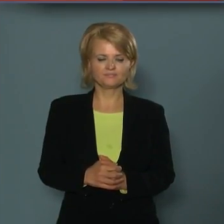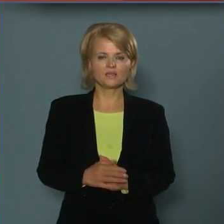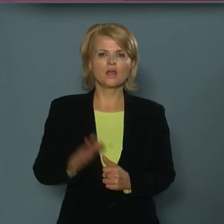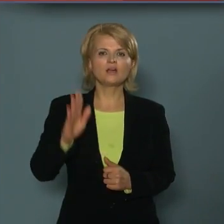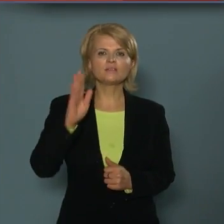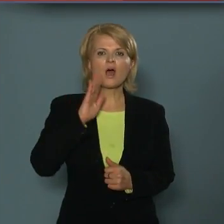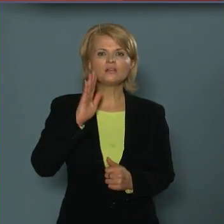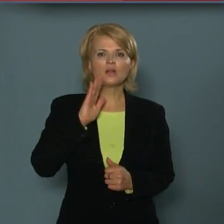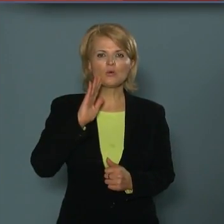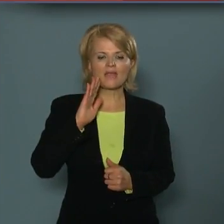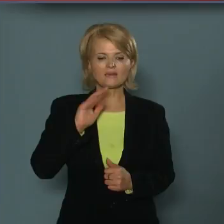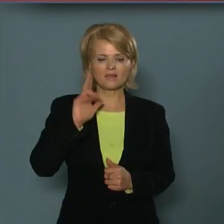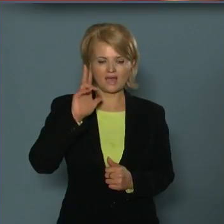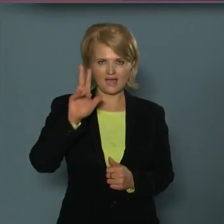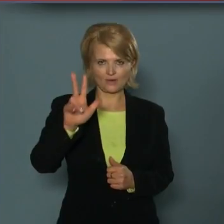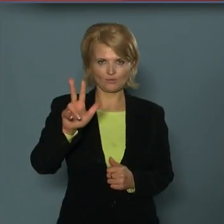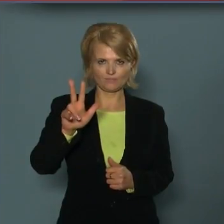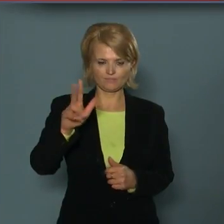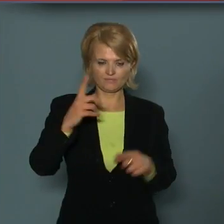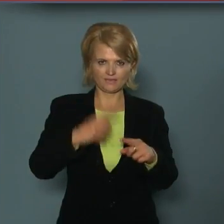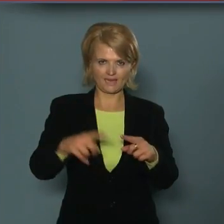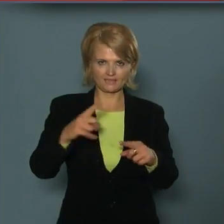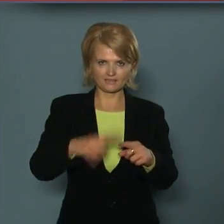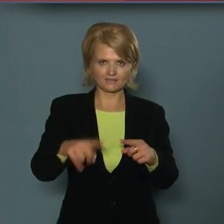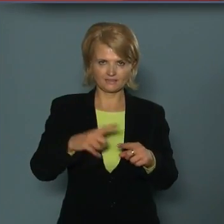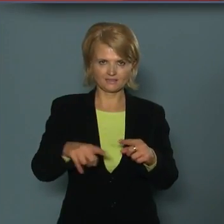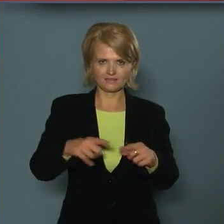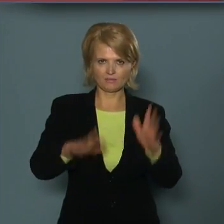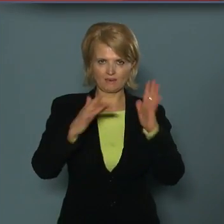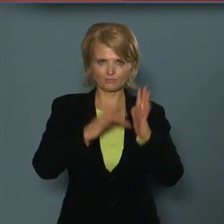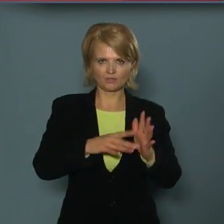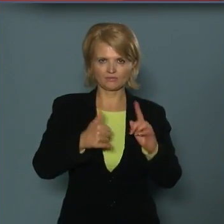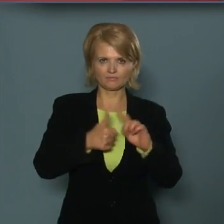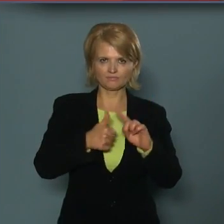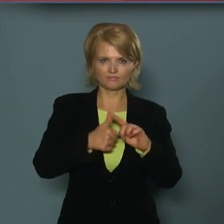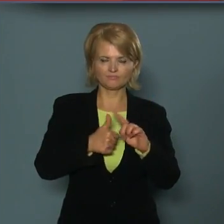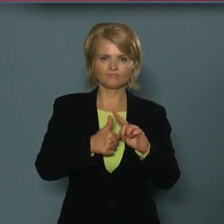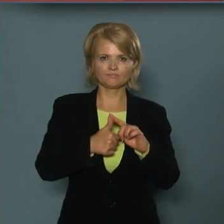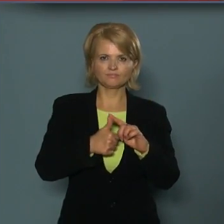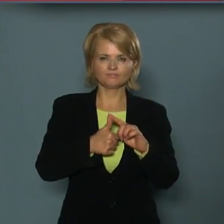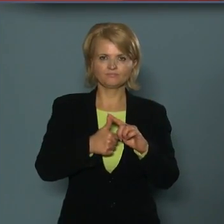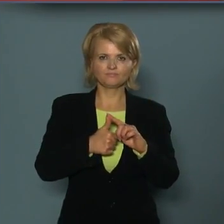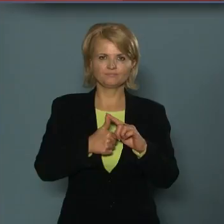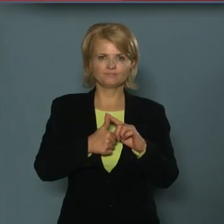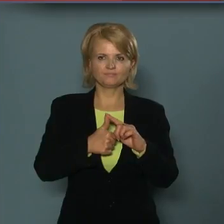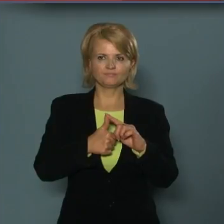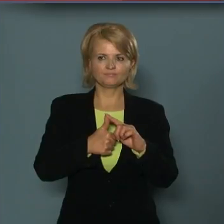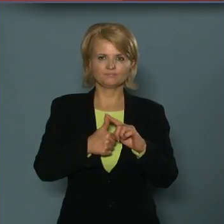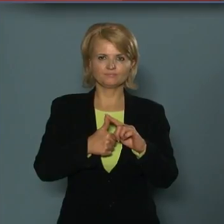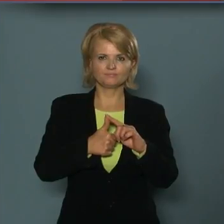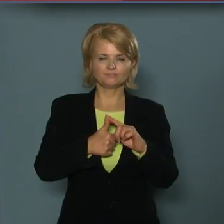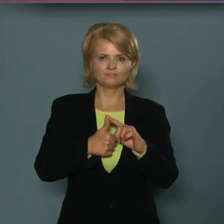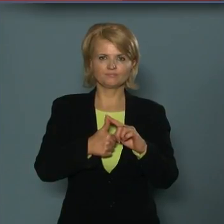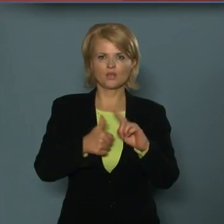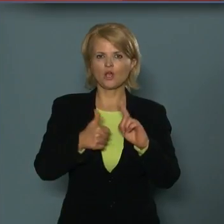Az antológiáknak, mint jeleztem, is három része lesz ezen a bemutatón. Az első mindenféleképpen azt a